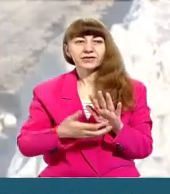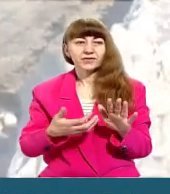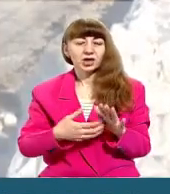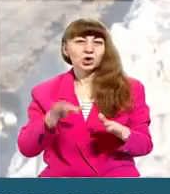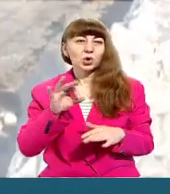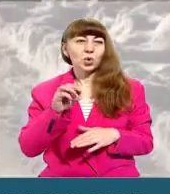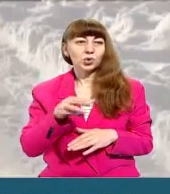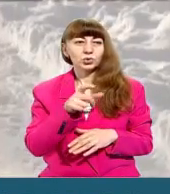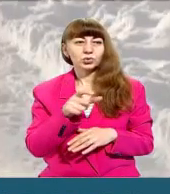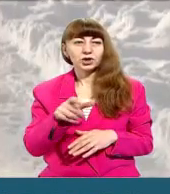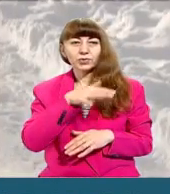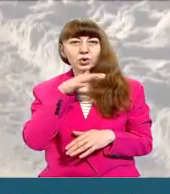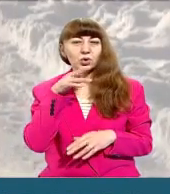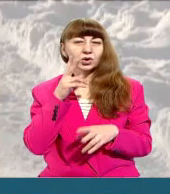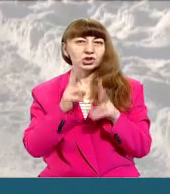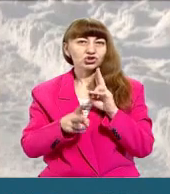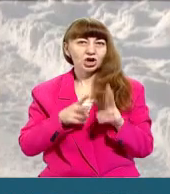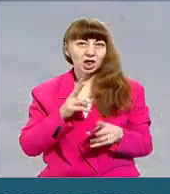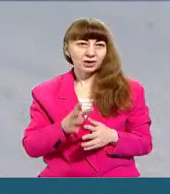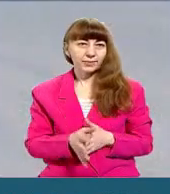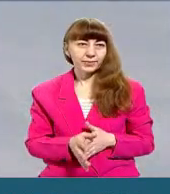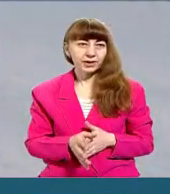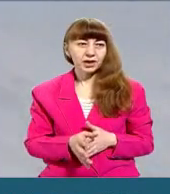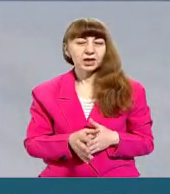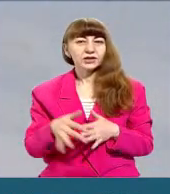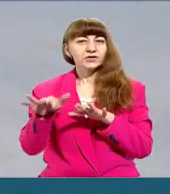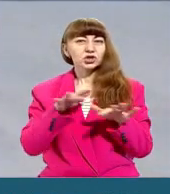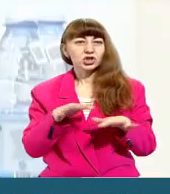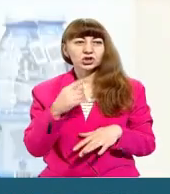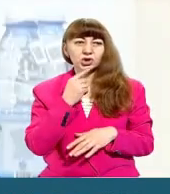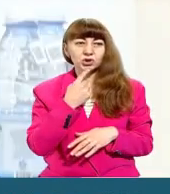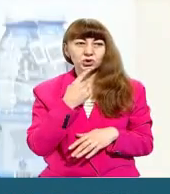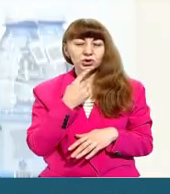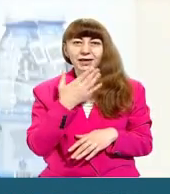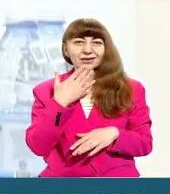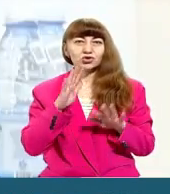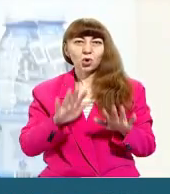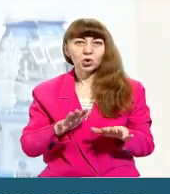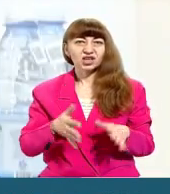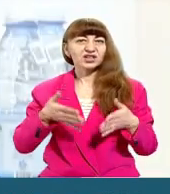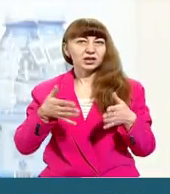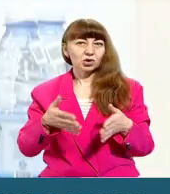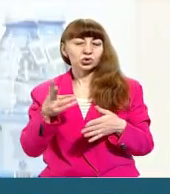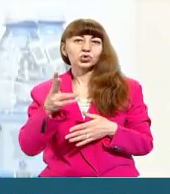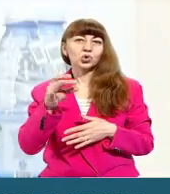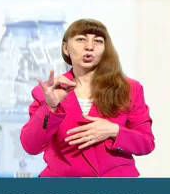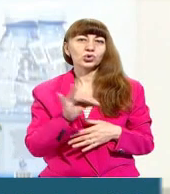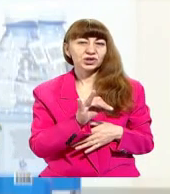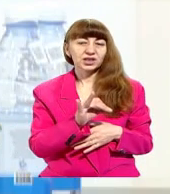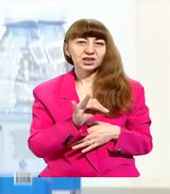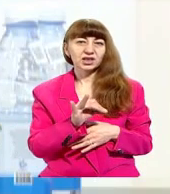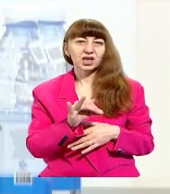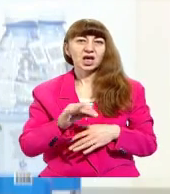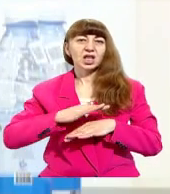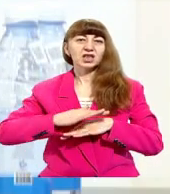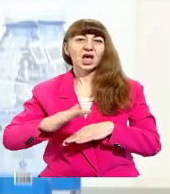жатыр. Қозғалыс тек жолдарда ғана емес, сонымен қатар тротуарларда да қиын. Поставьте знак. Аулаларға белгі қойыңыздар. Қар